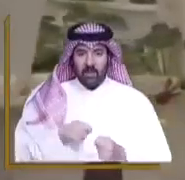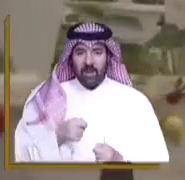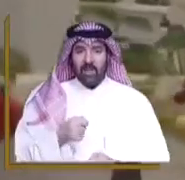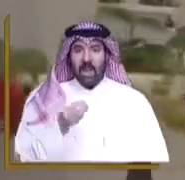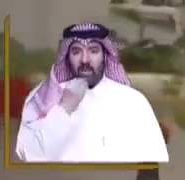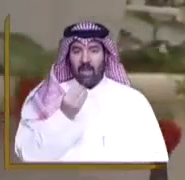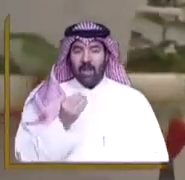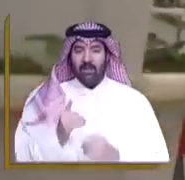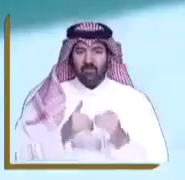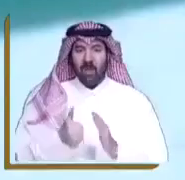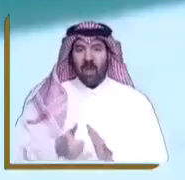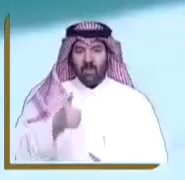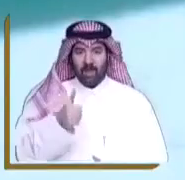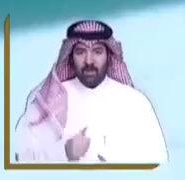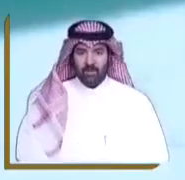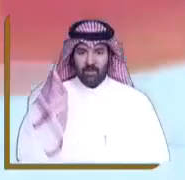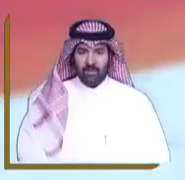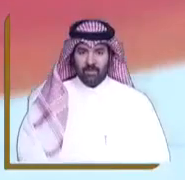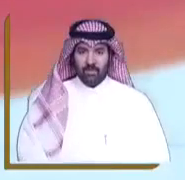وتحقيق الاكتفاء.